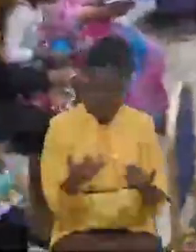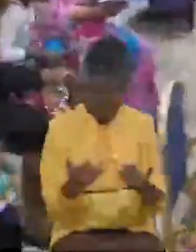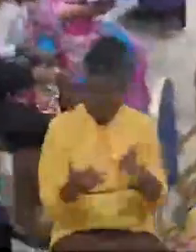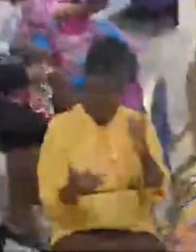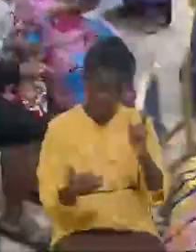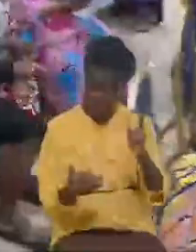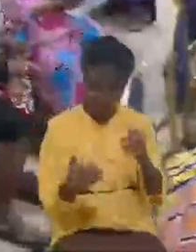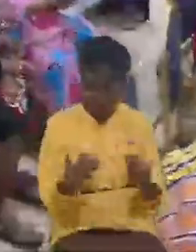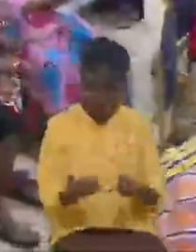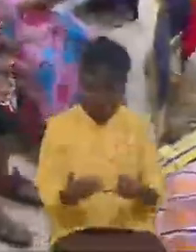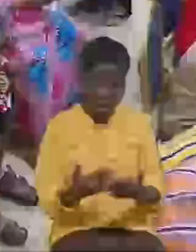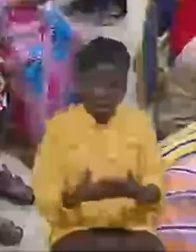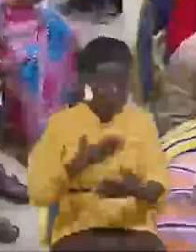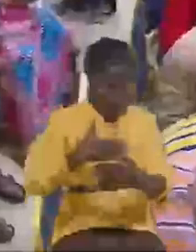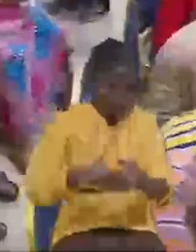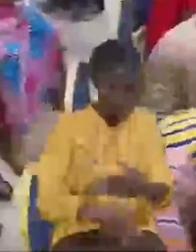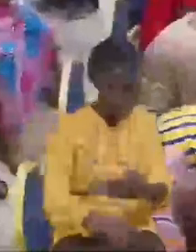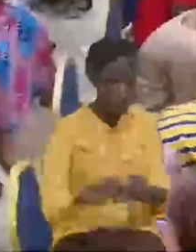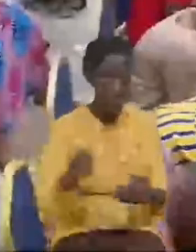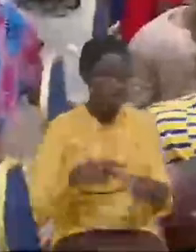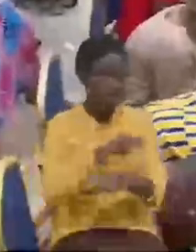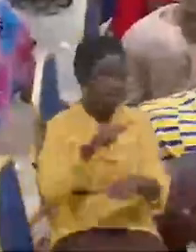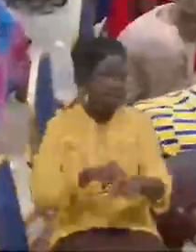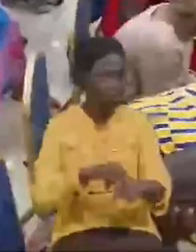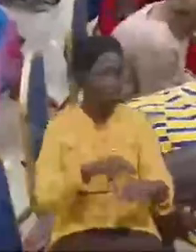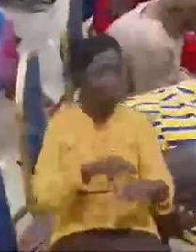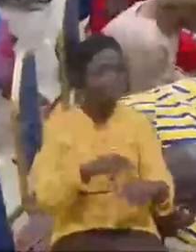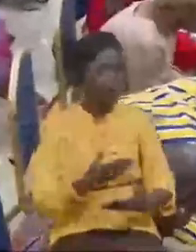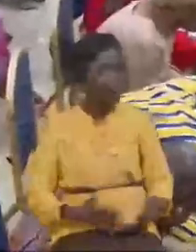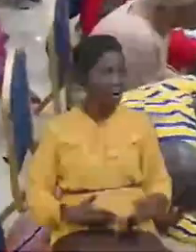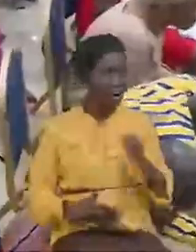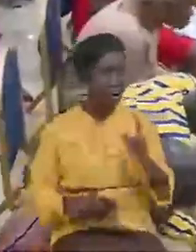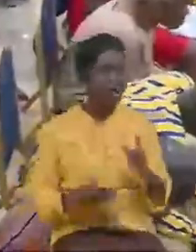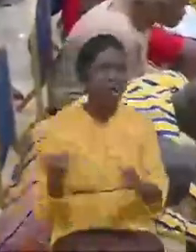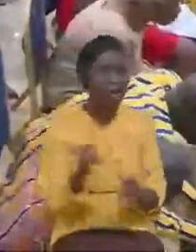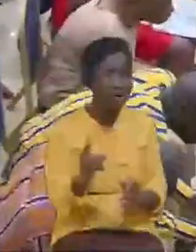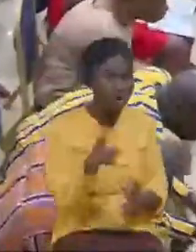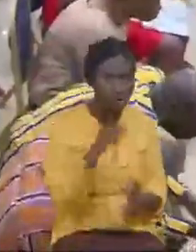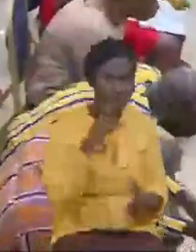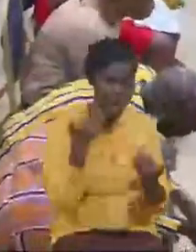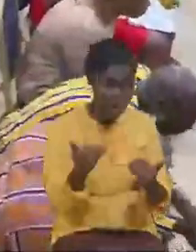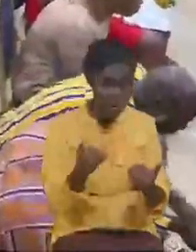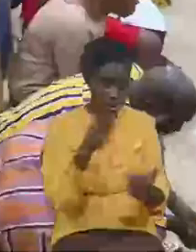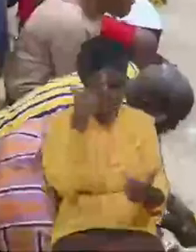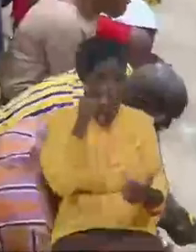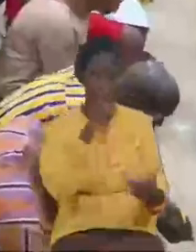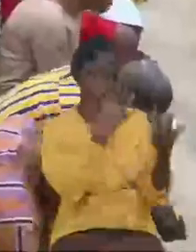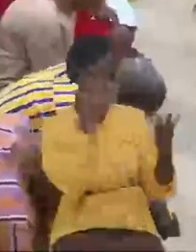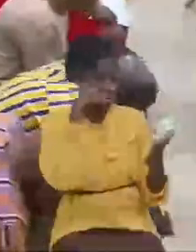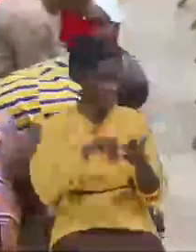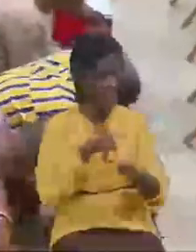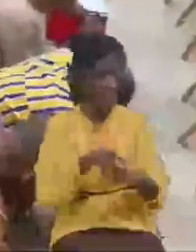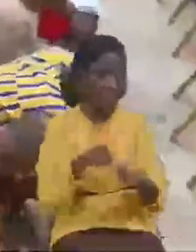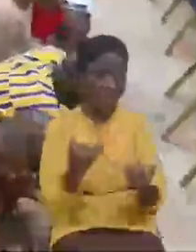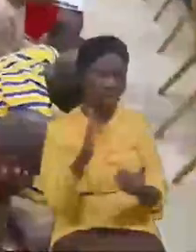naissance maintenant, au-delà de la naissance naturelle. Où que vous soyez, je sais que vous attendez ce temps,